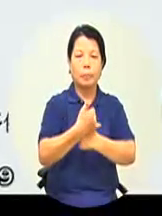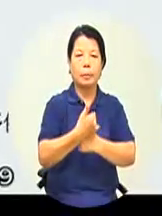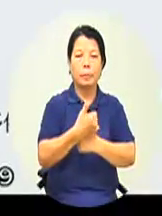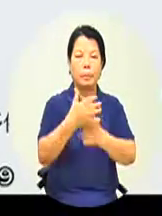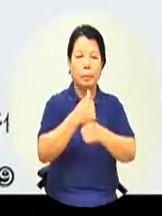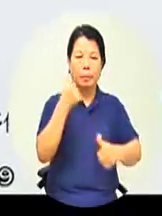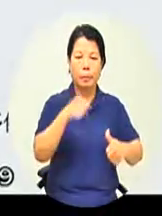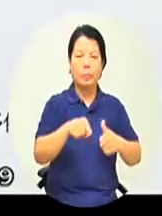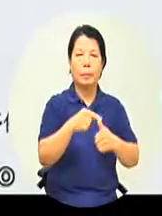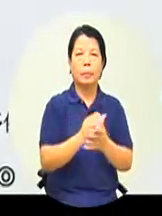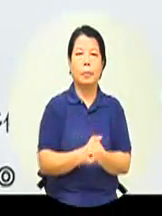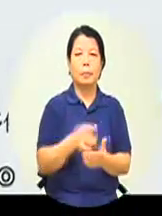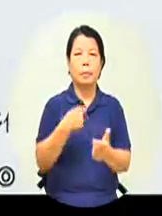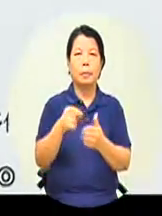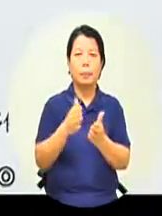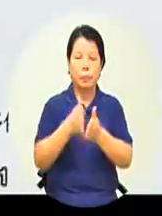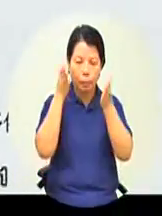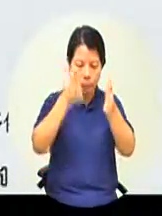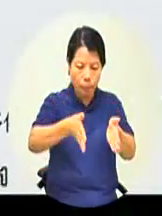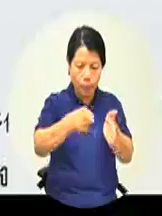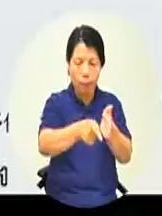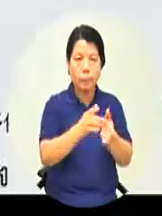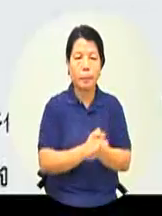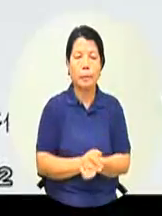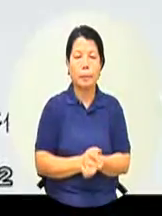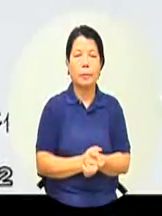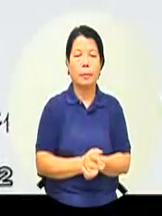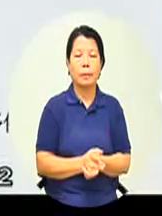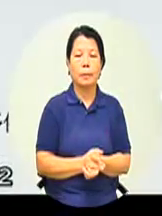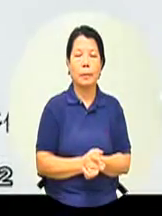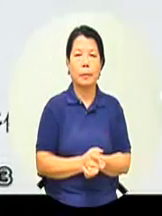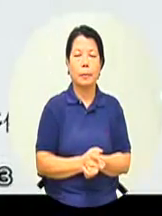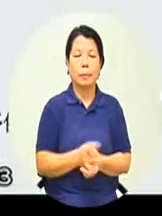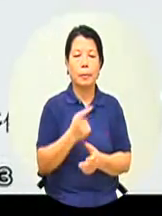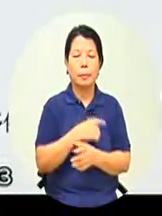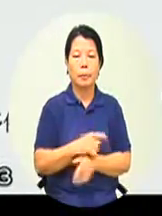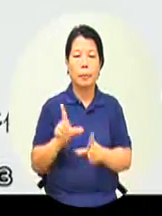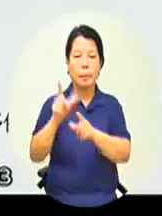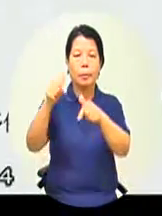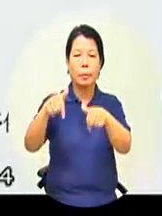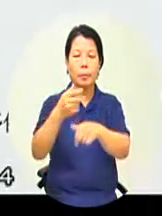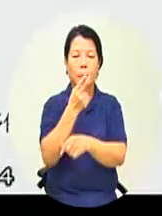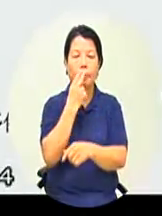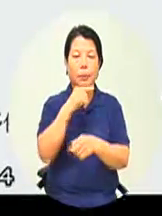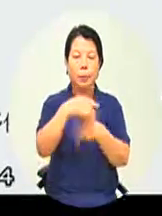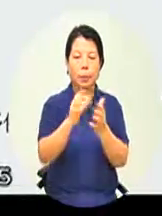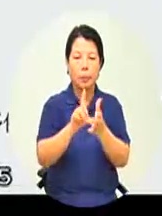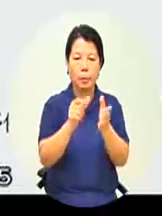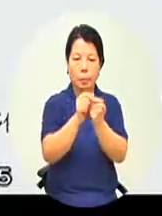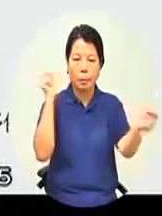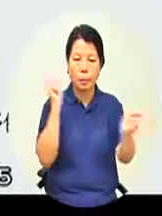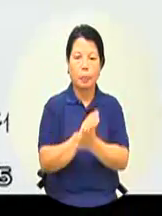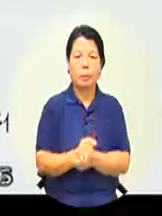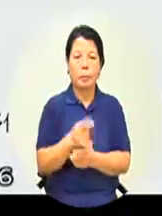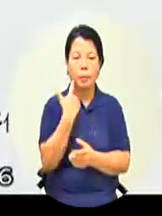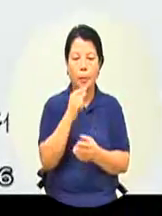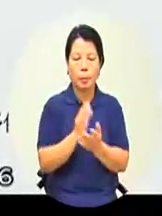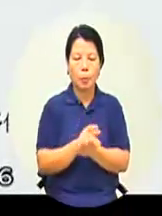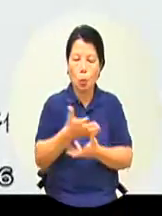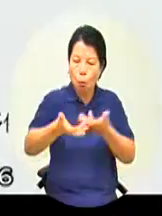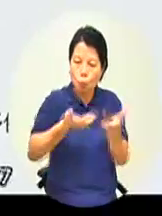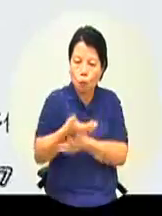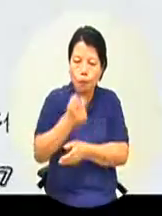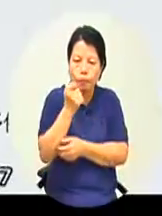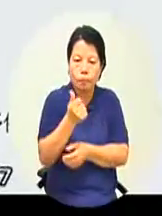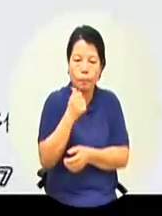什么要谈到说正视东南亚的二代教育？其实我们跟东南亚的关系长期以来一直都是相当密切的互动，只